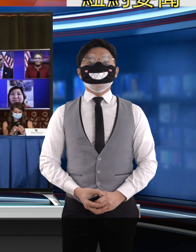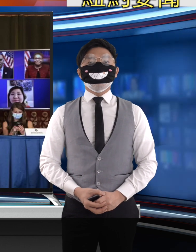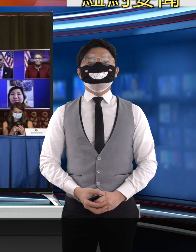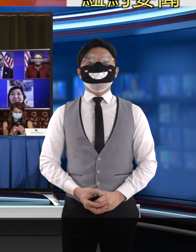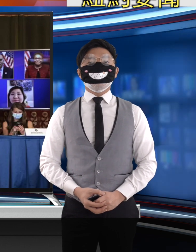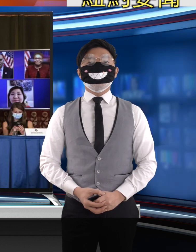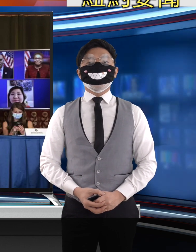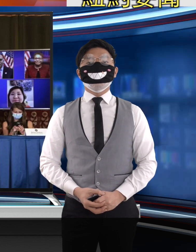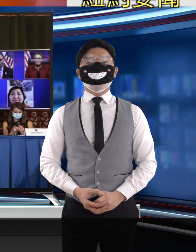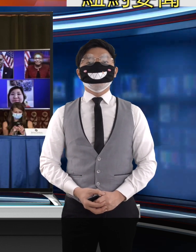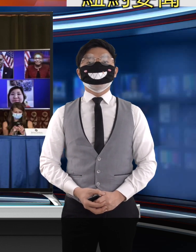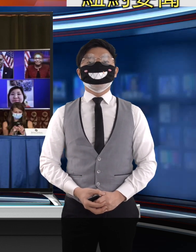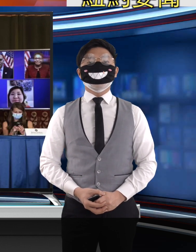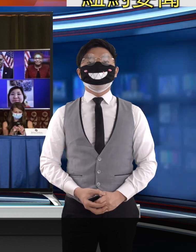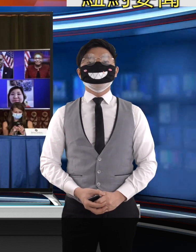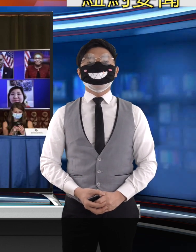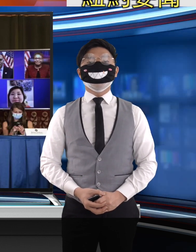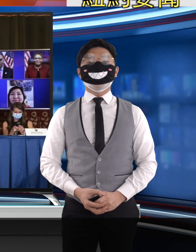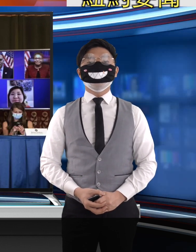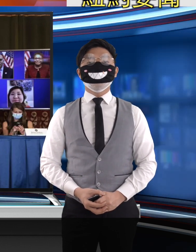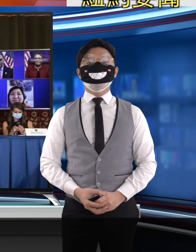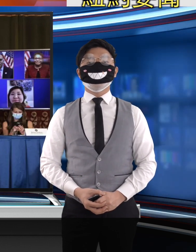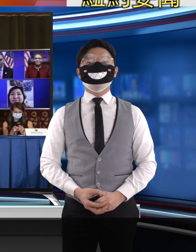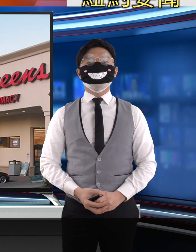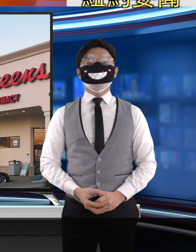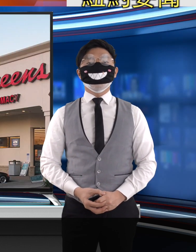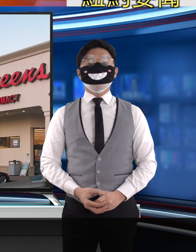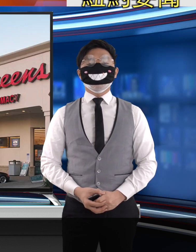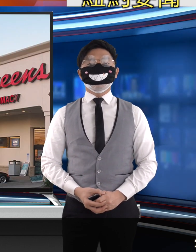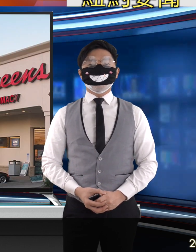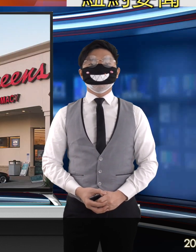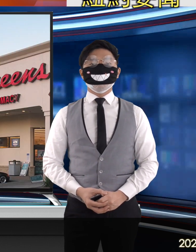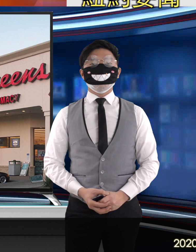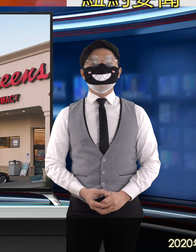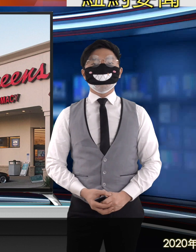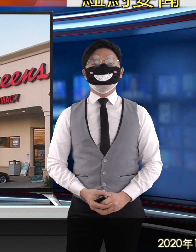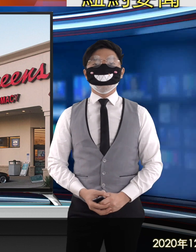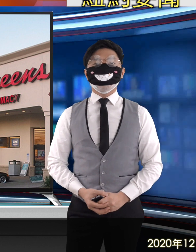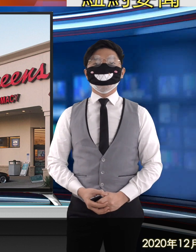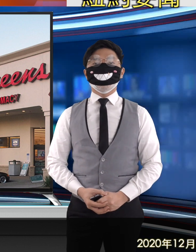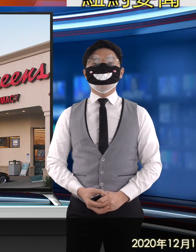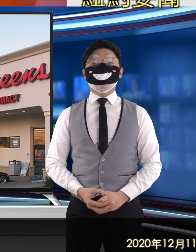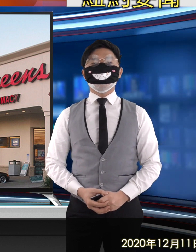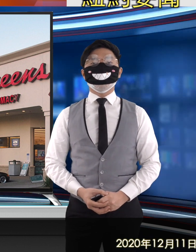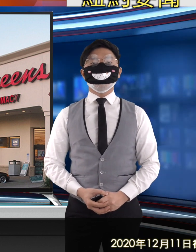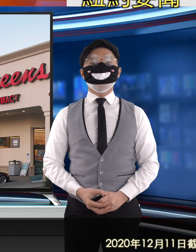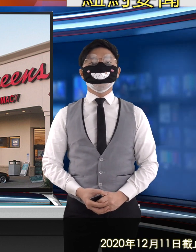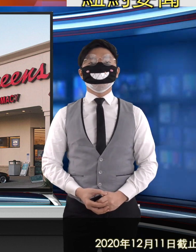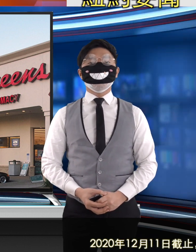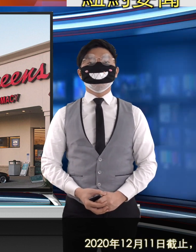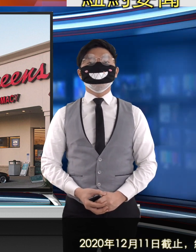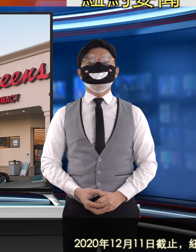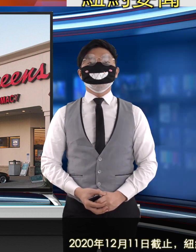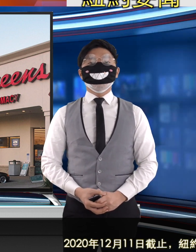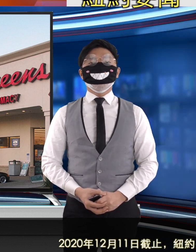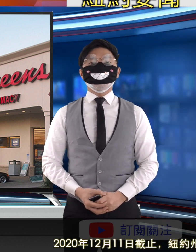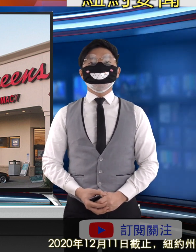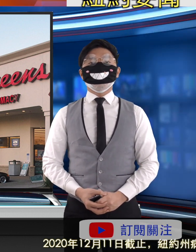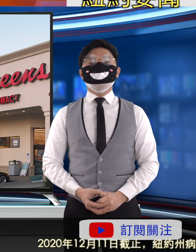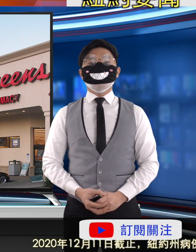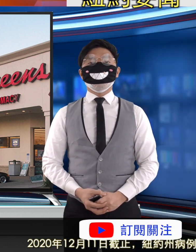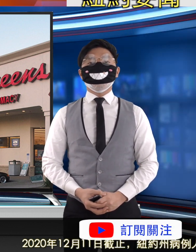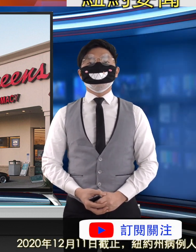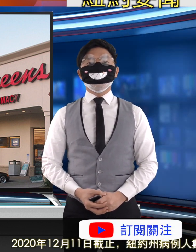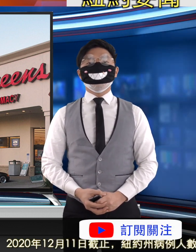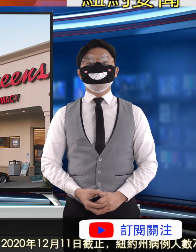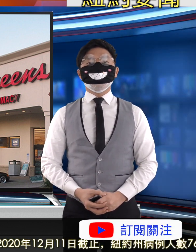经参与联邦政府的养老院疫苗接种项目，将由 CVS 和华格林 Walgreens 负责分发。不过根据预